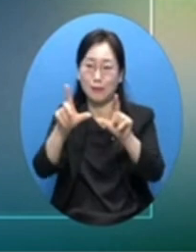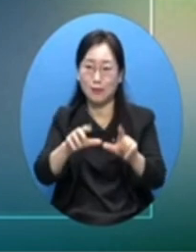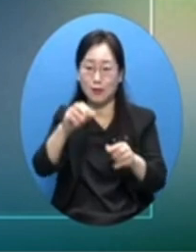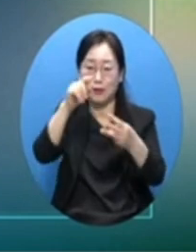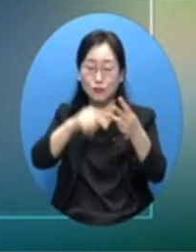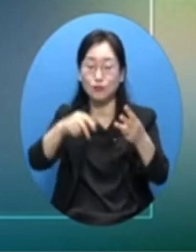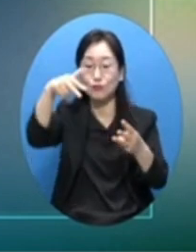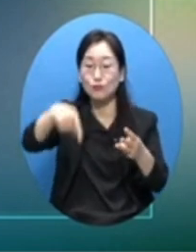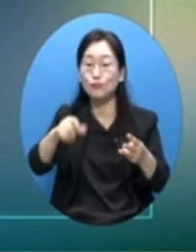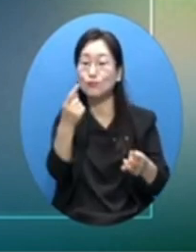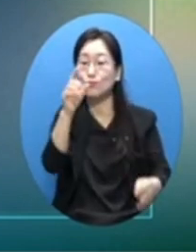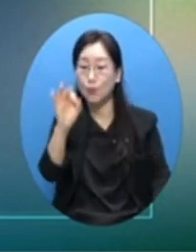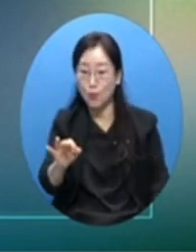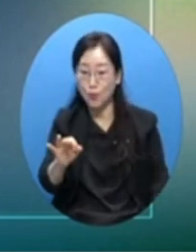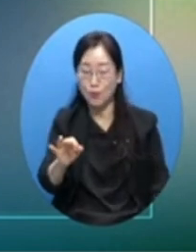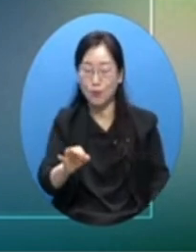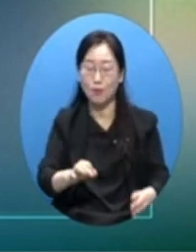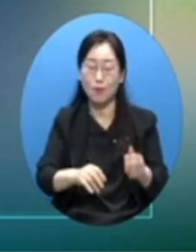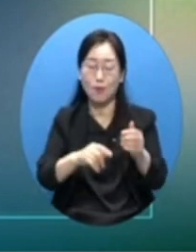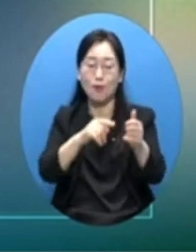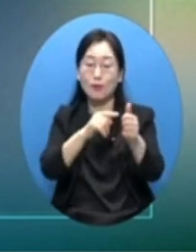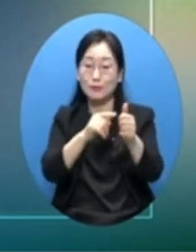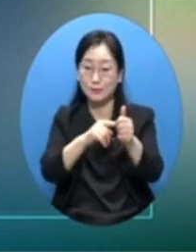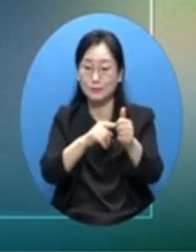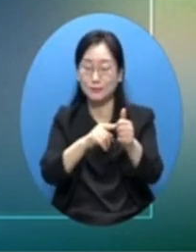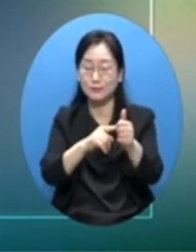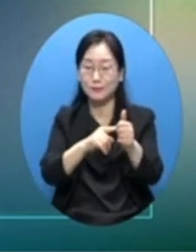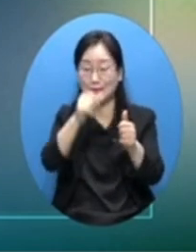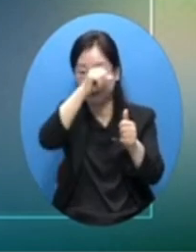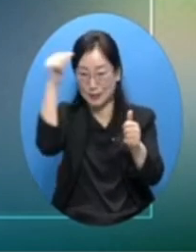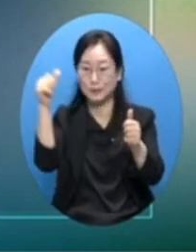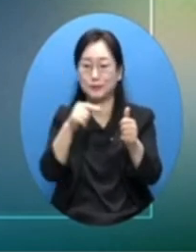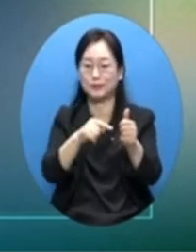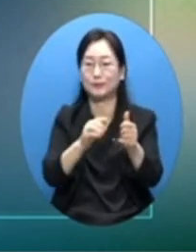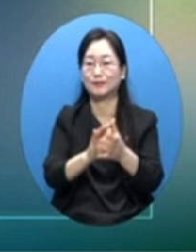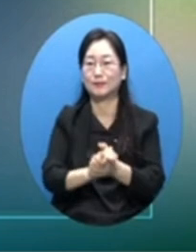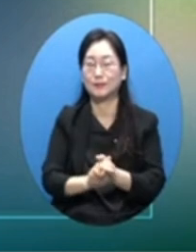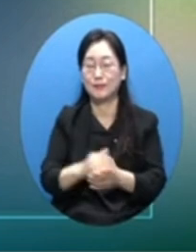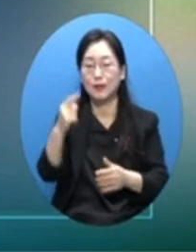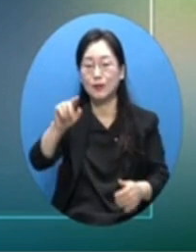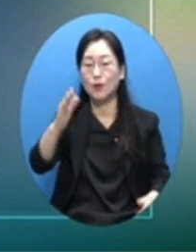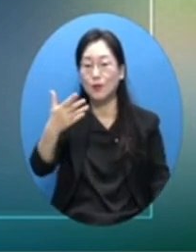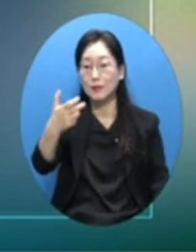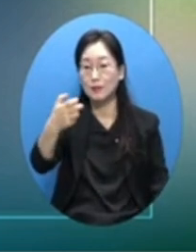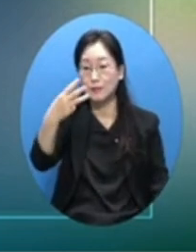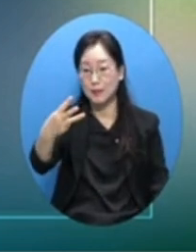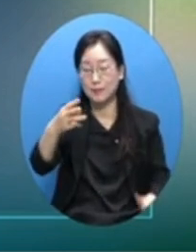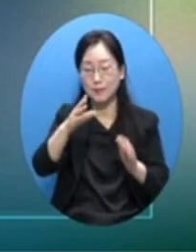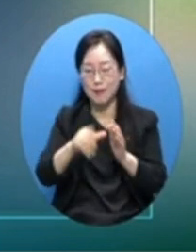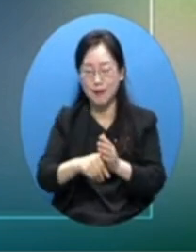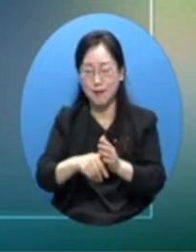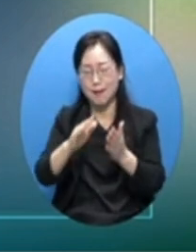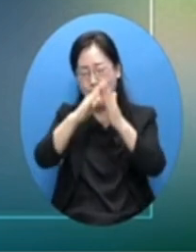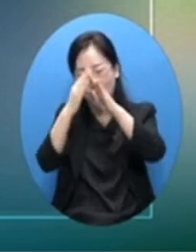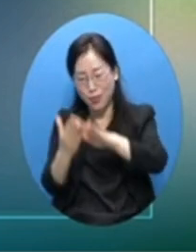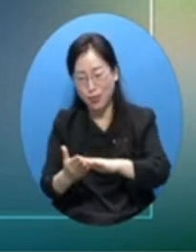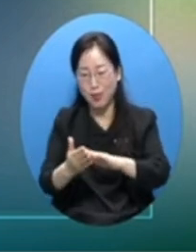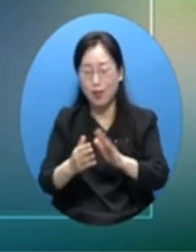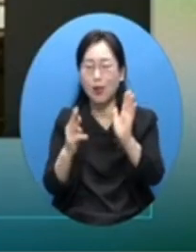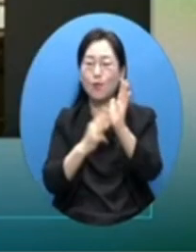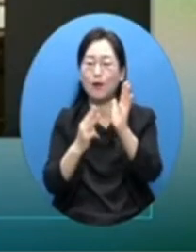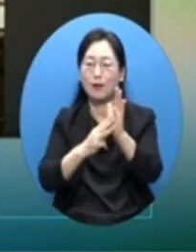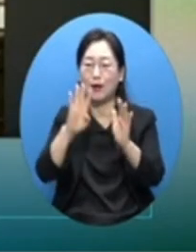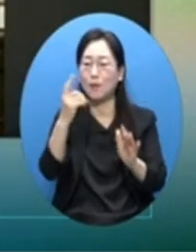살아온 봉천동의 슈바이처 윤주홍 장로님. 1973년 당시 판자촌이었던 서울